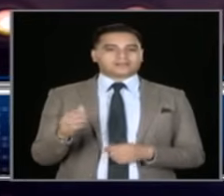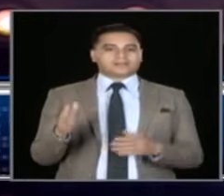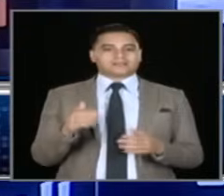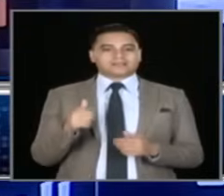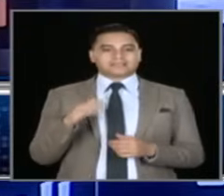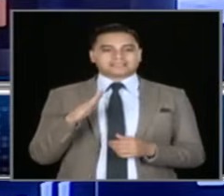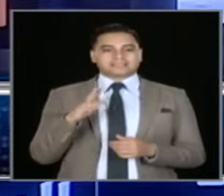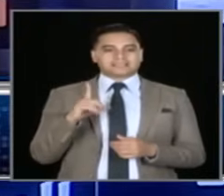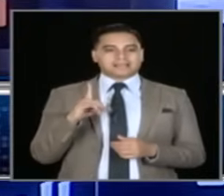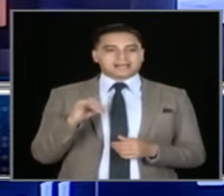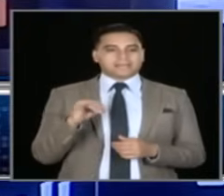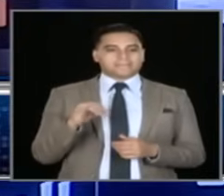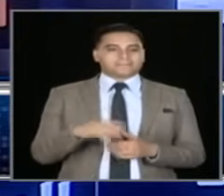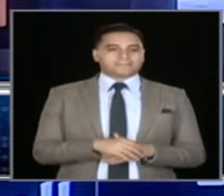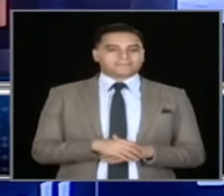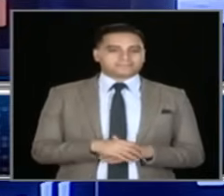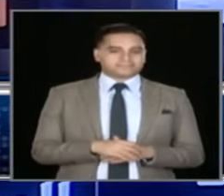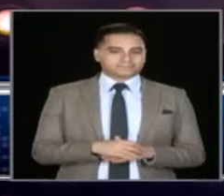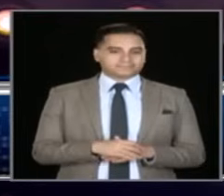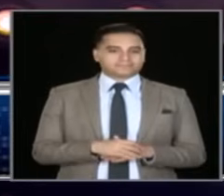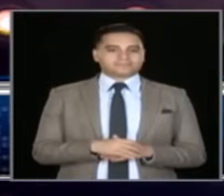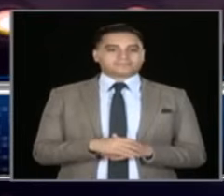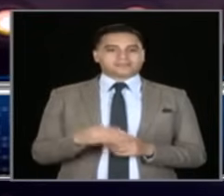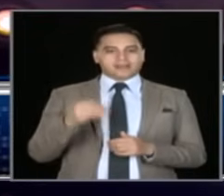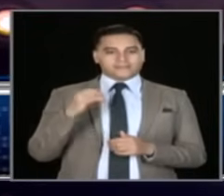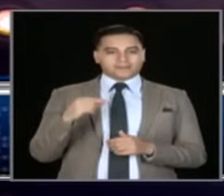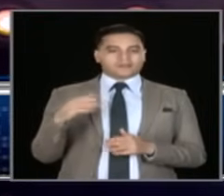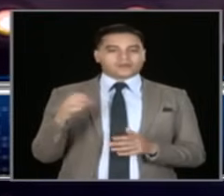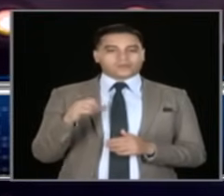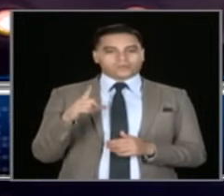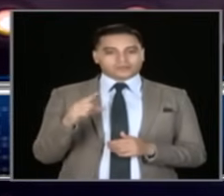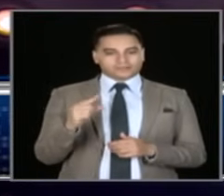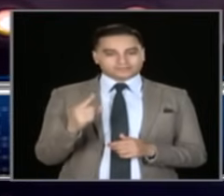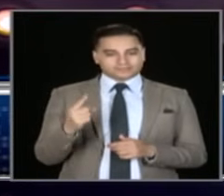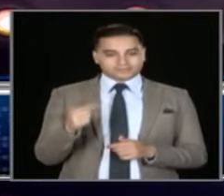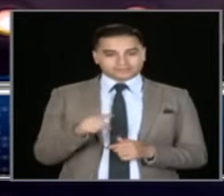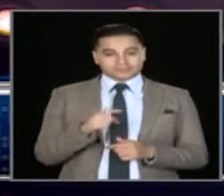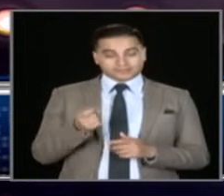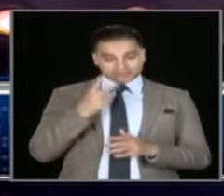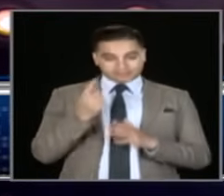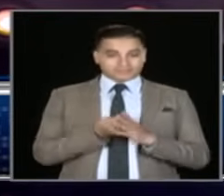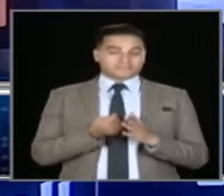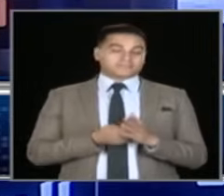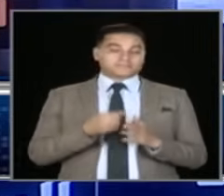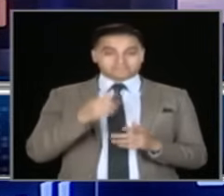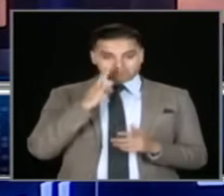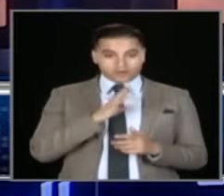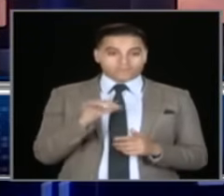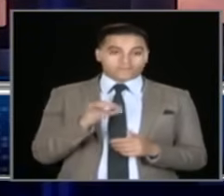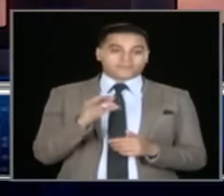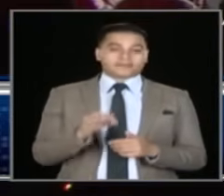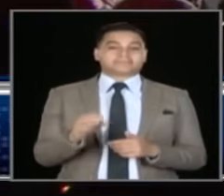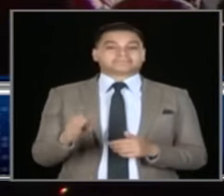اسلم. هارد لك يا احمد يا سيد، انت اتلخبطت في الاسم. كاتب موريتاني مهم جدا، اجابه